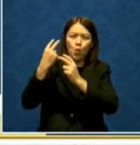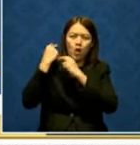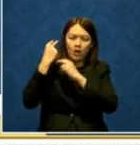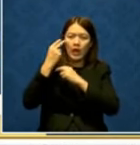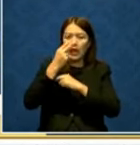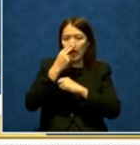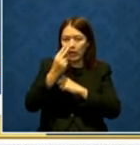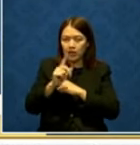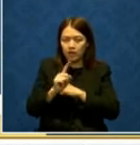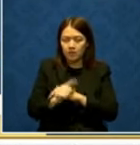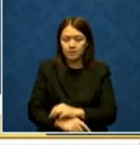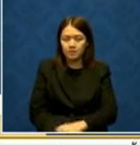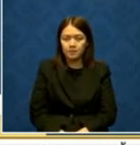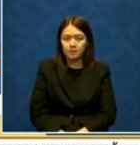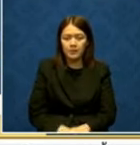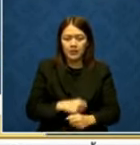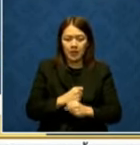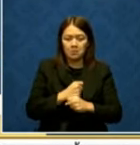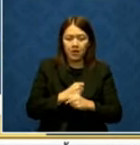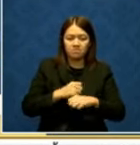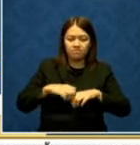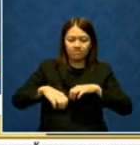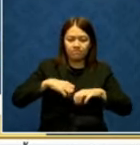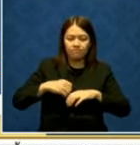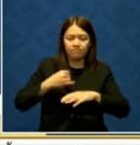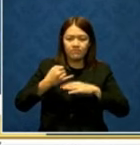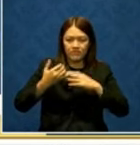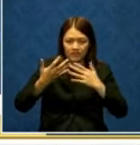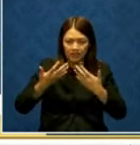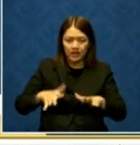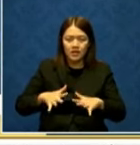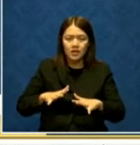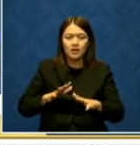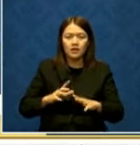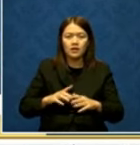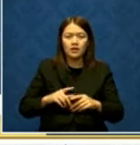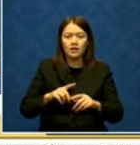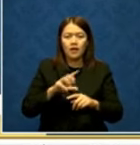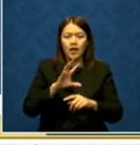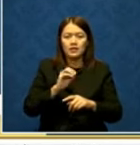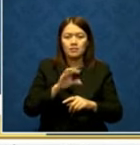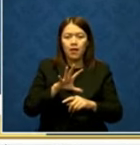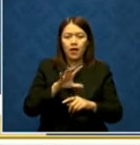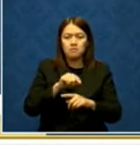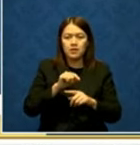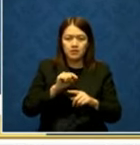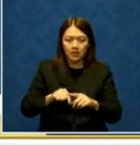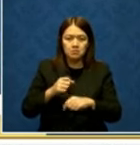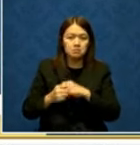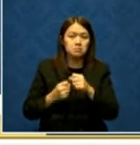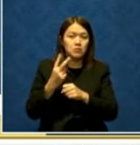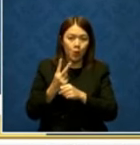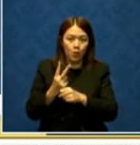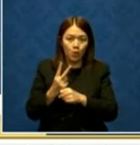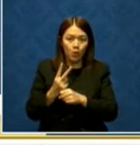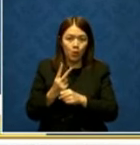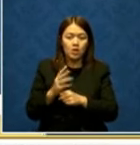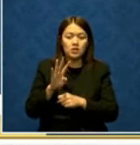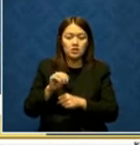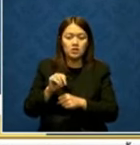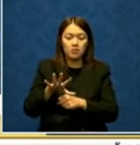ว่าสัดส่วนการดำเนินงานเสร็จสิ้นนะครับประมาณ 55%เปอในทั้ง 2ปีและอีก